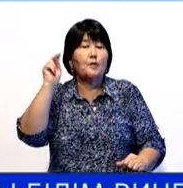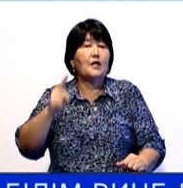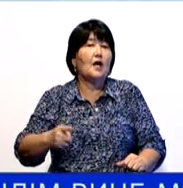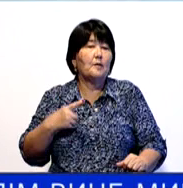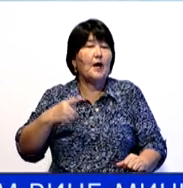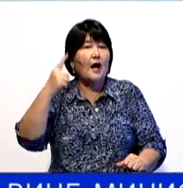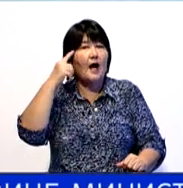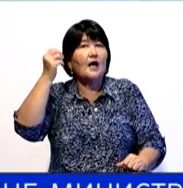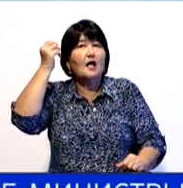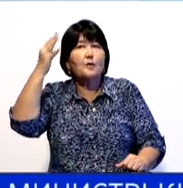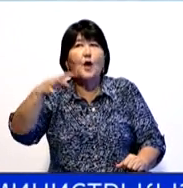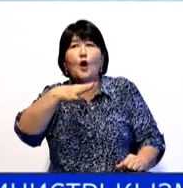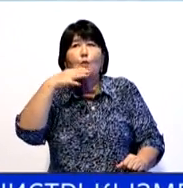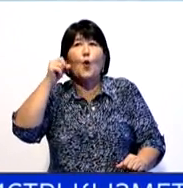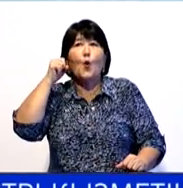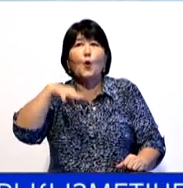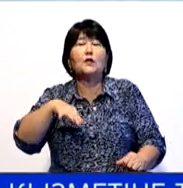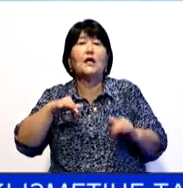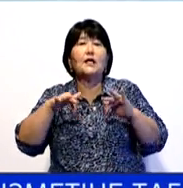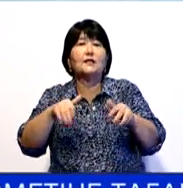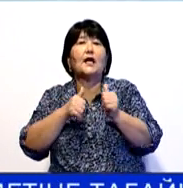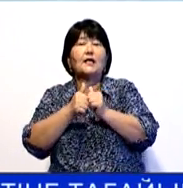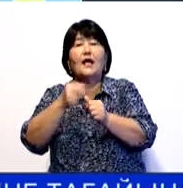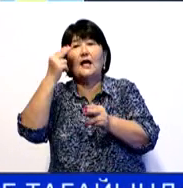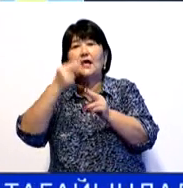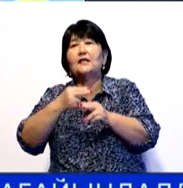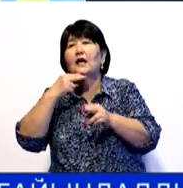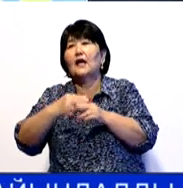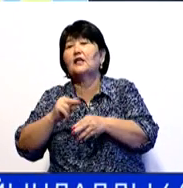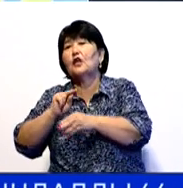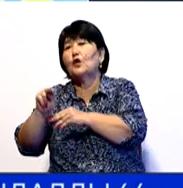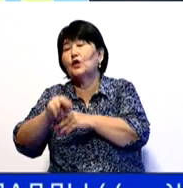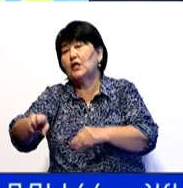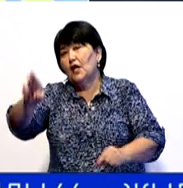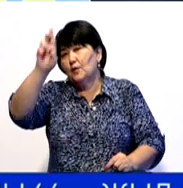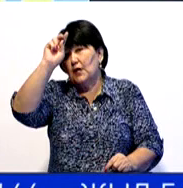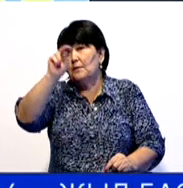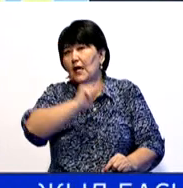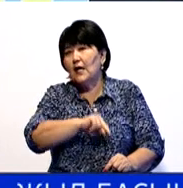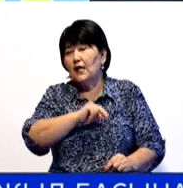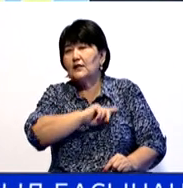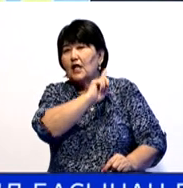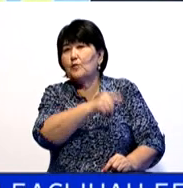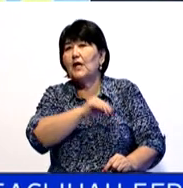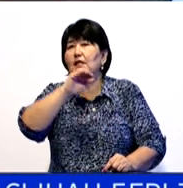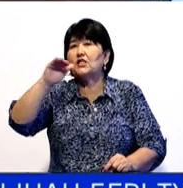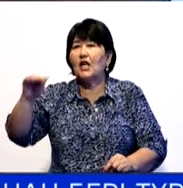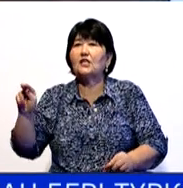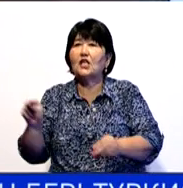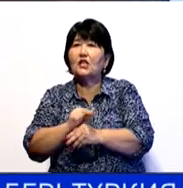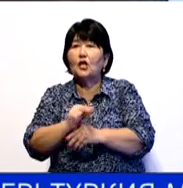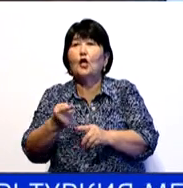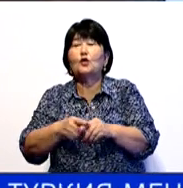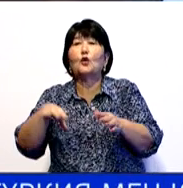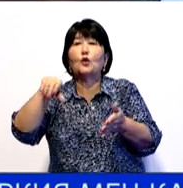ақыл парасаты мен мол тәжірибесін ізінен ерген іні қарындастарына үйретіп, мемлекеттік қызметте мықты шәкірттер тәрбиеледі.